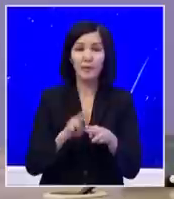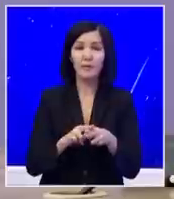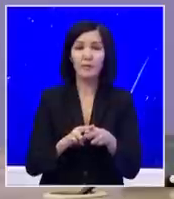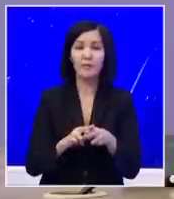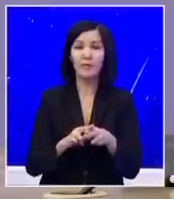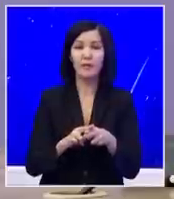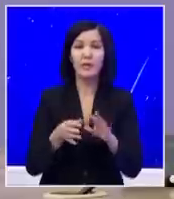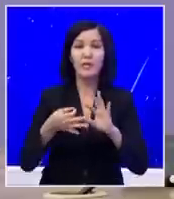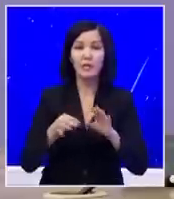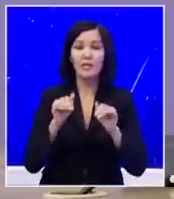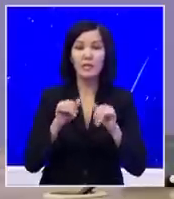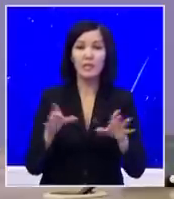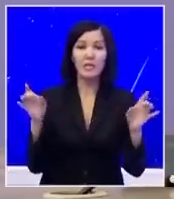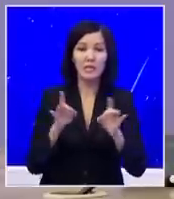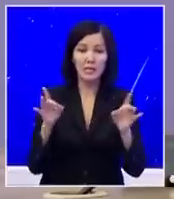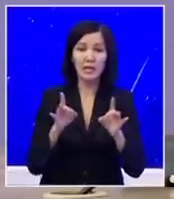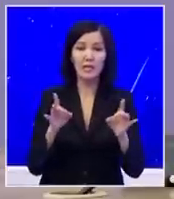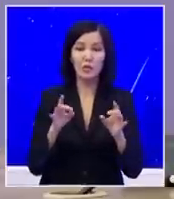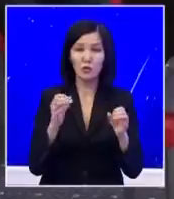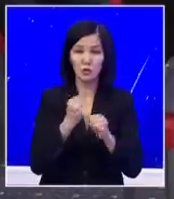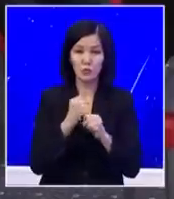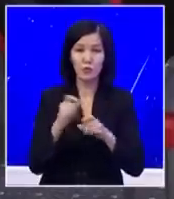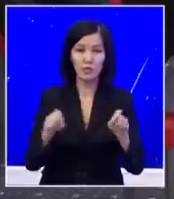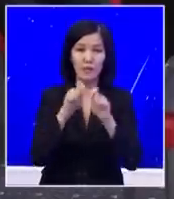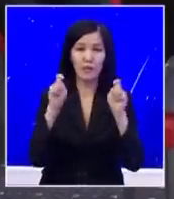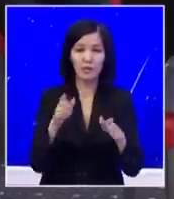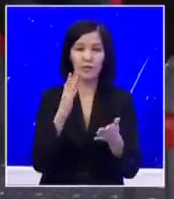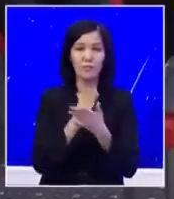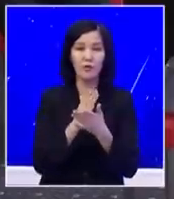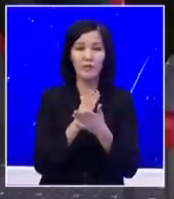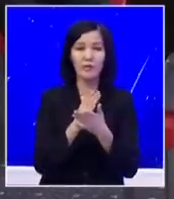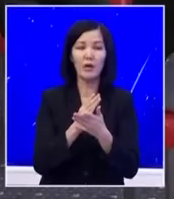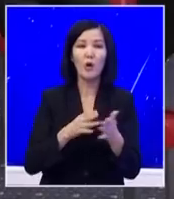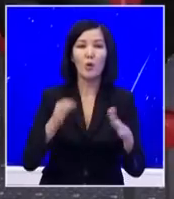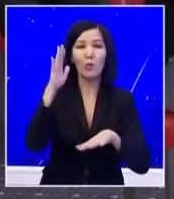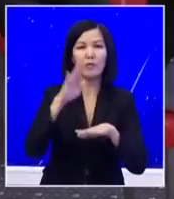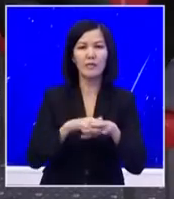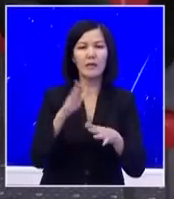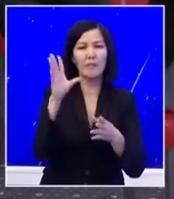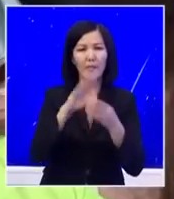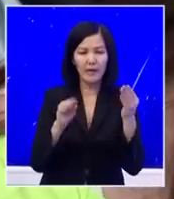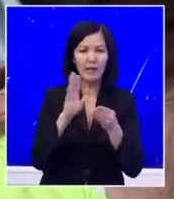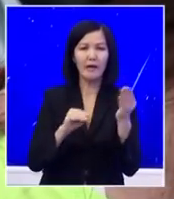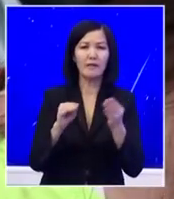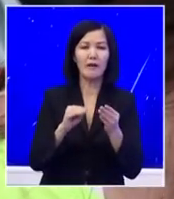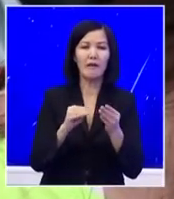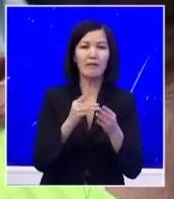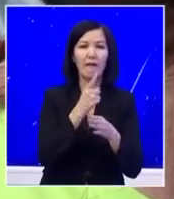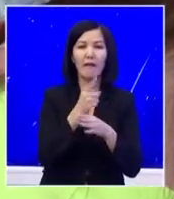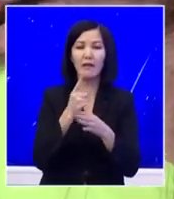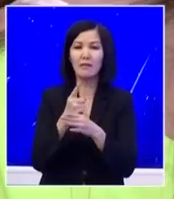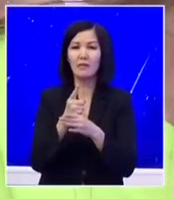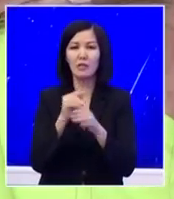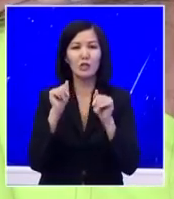примем, и рестораны заработают потихоньку. Бірегей алгоритм керек, амандық баталып жиі қайталады. Карантинді алуға